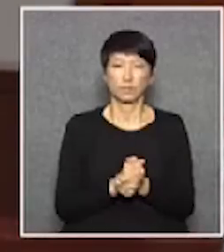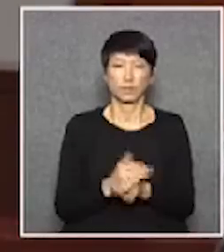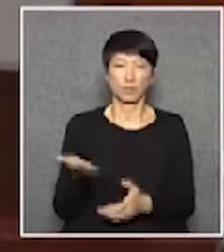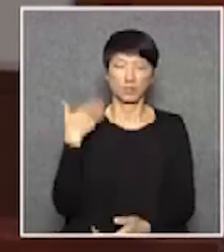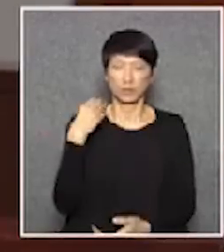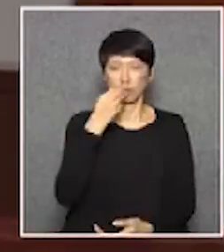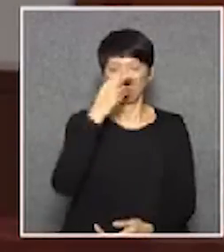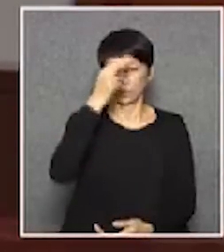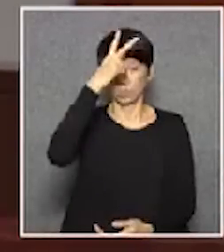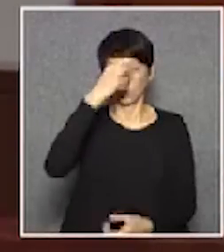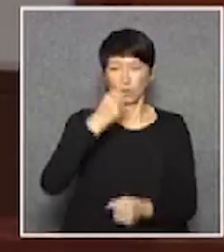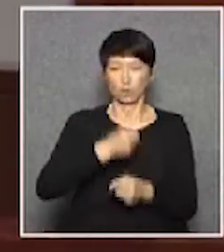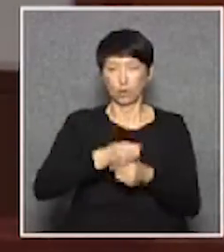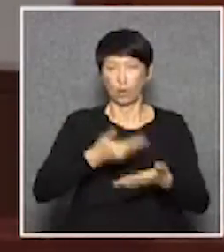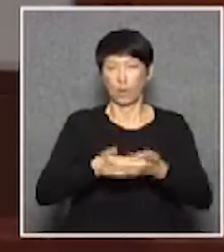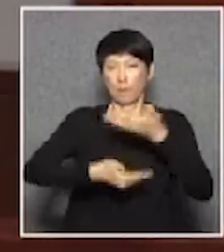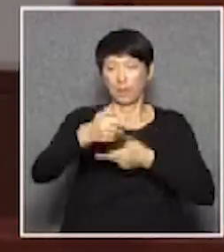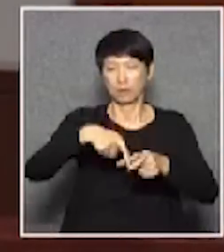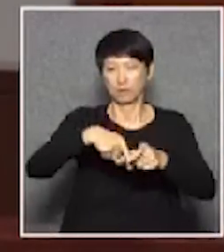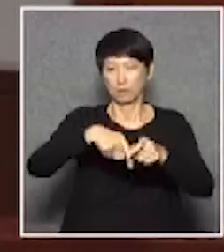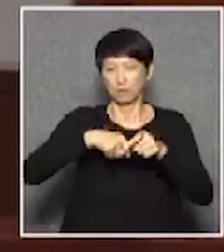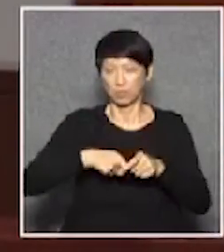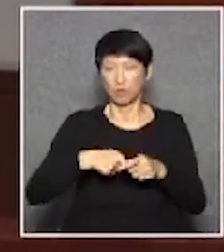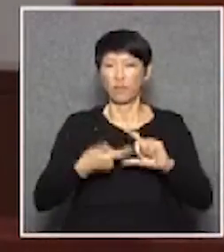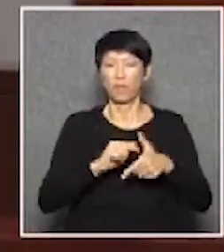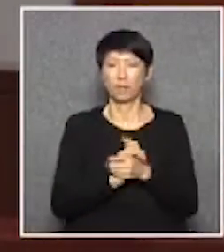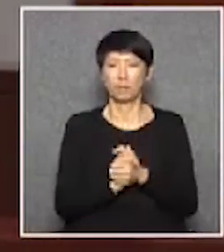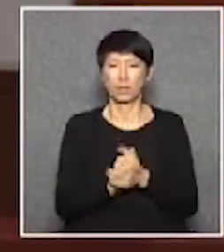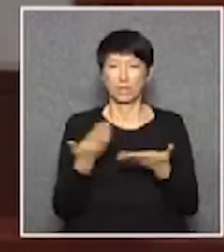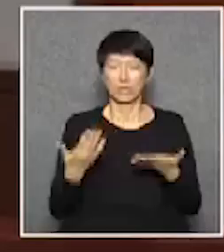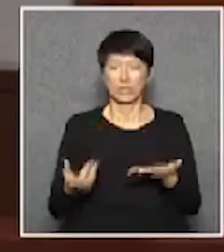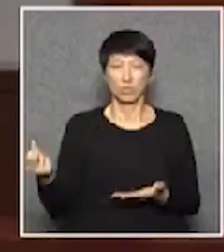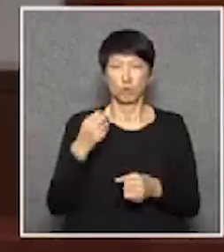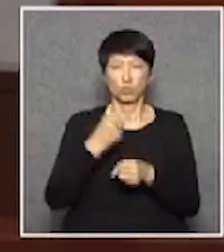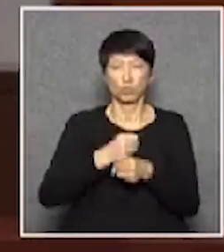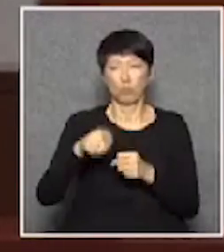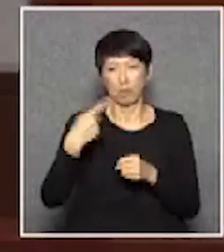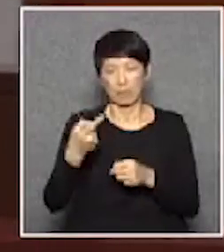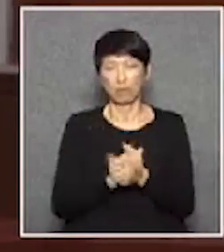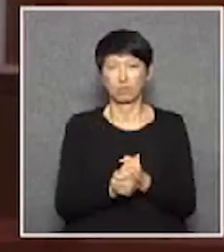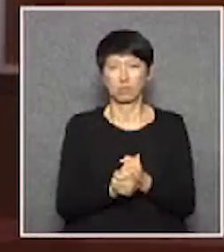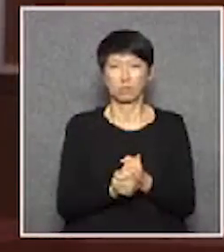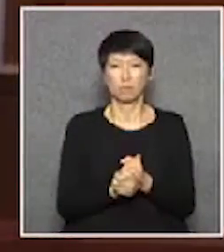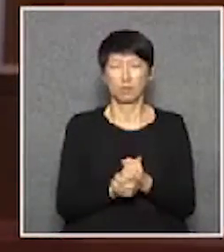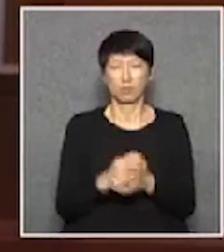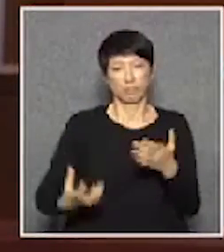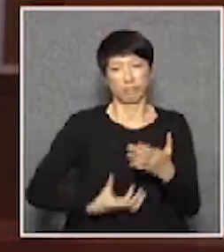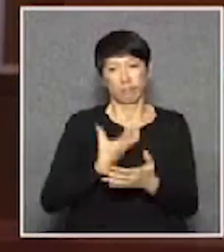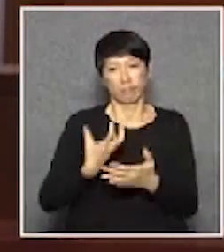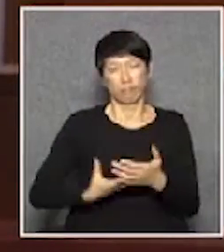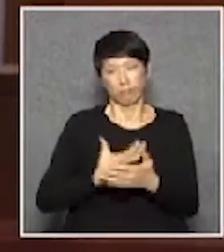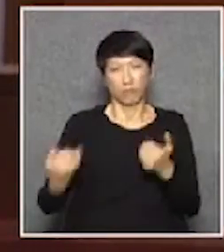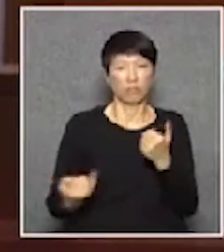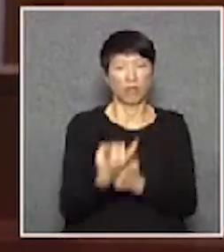創造咗一個賣地圖利嘅土壤，係嘛？咁你而家再做呢樣嘢嘅時候，當然係會引起好大嘅反彈，呢個就必然